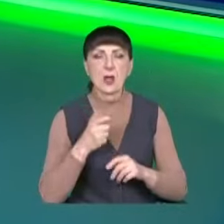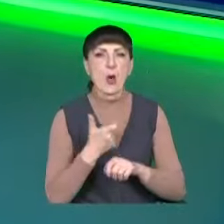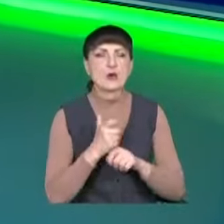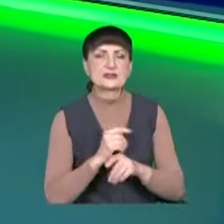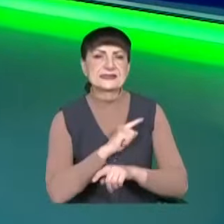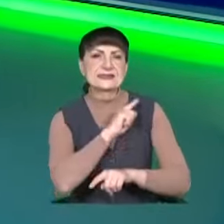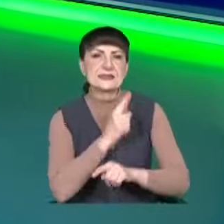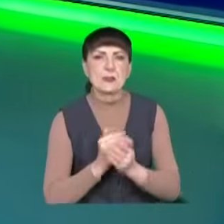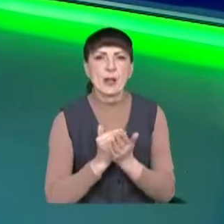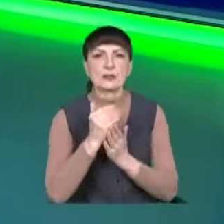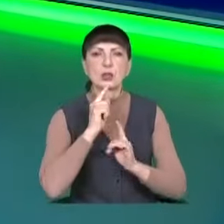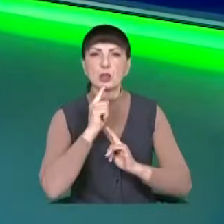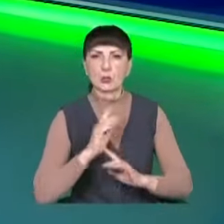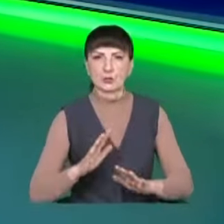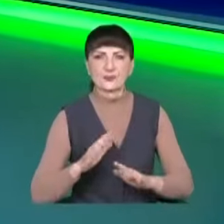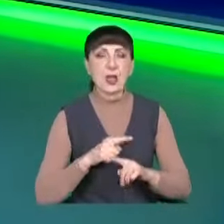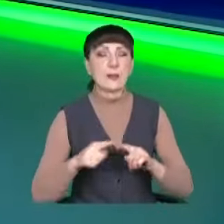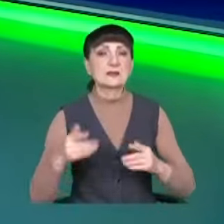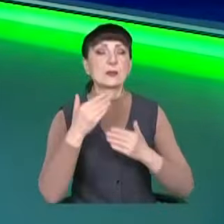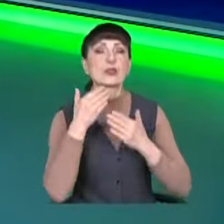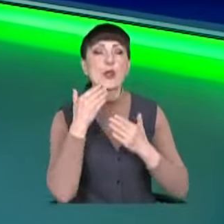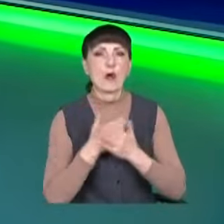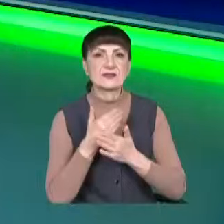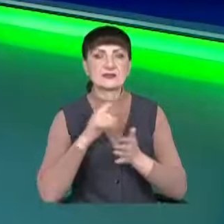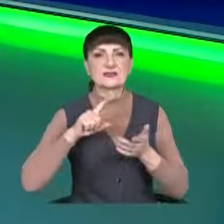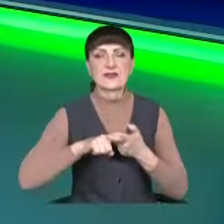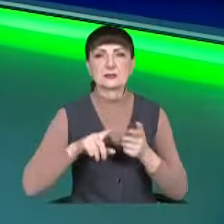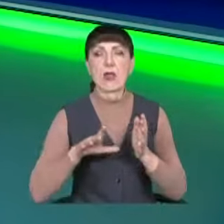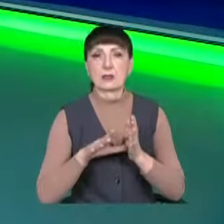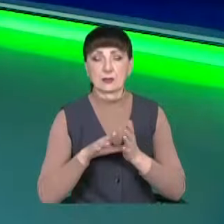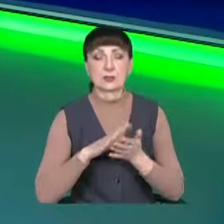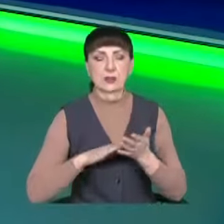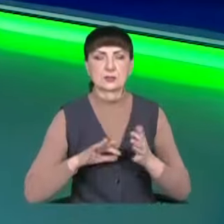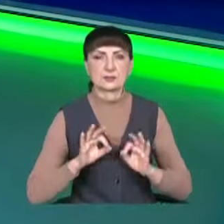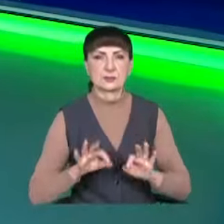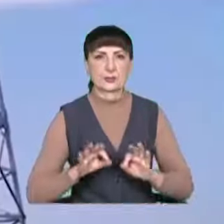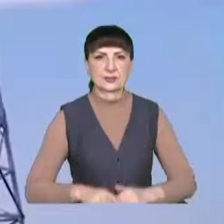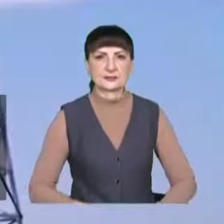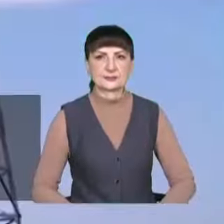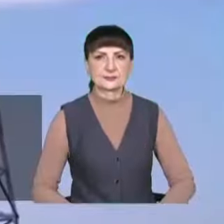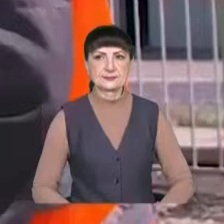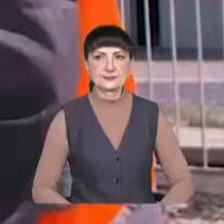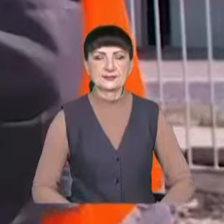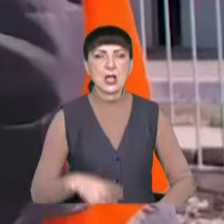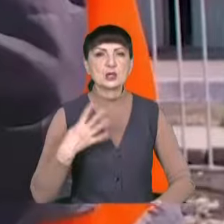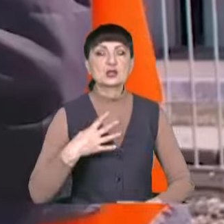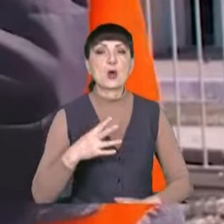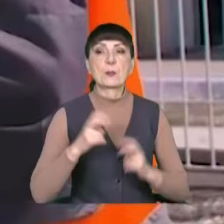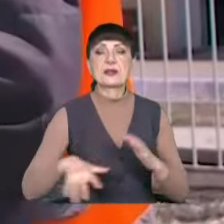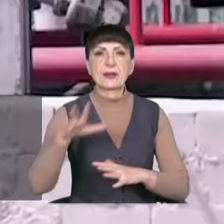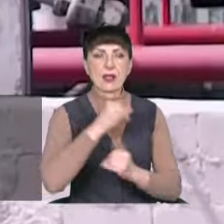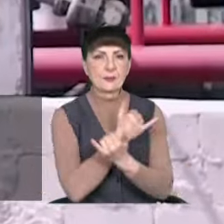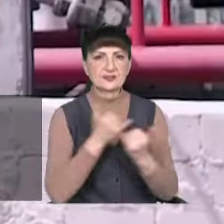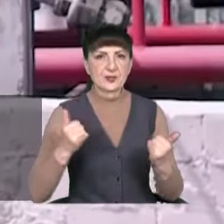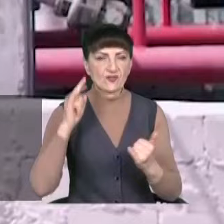скачка цен не будет. Последние новости в сфере энергетики у Дали Насиповой. Из 40 предприятий,